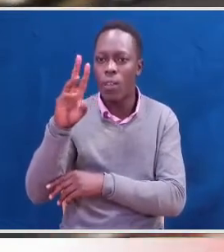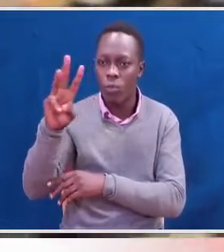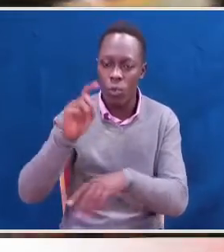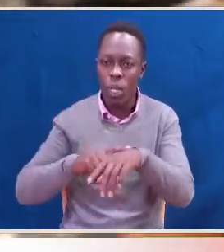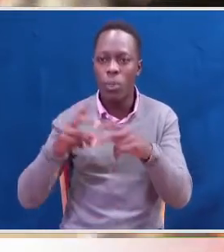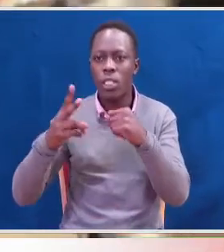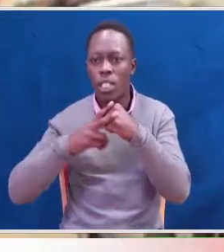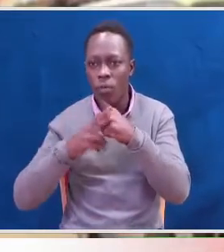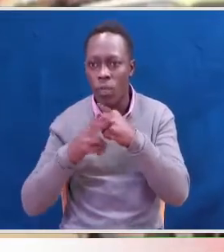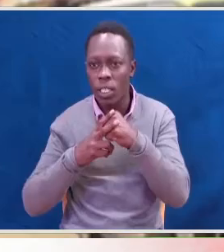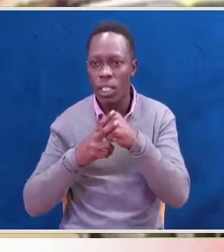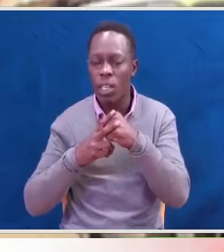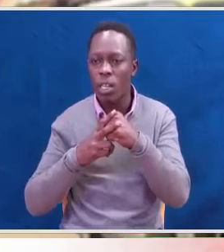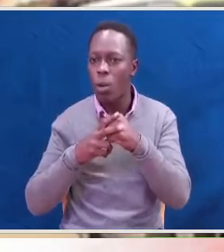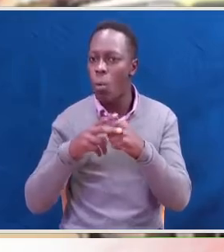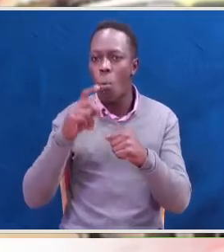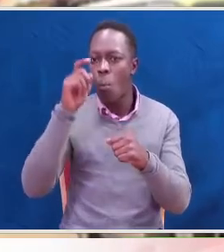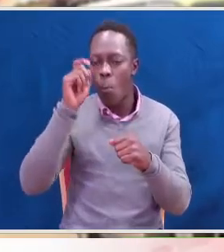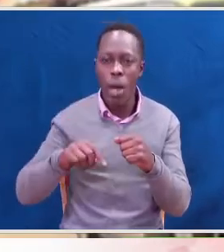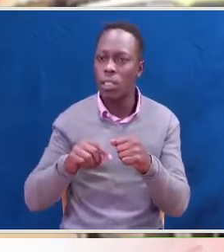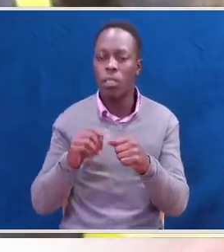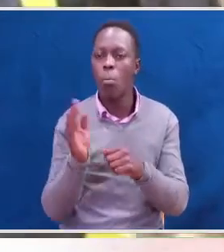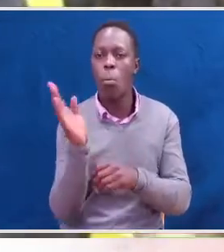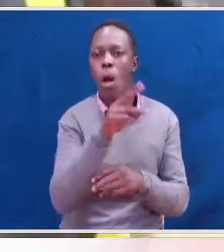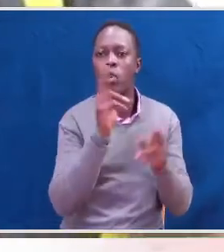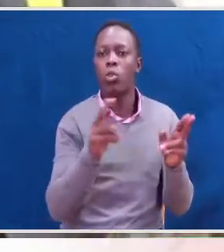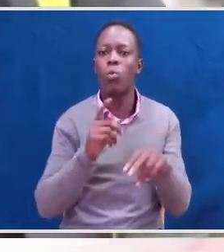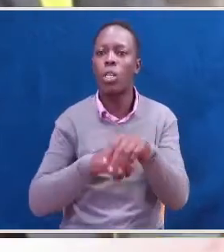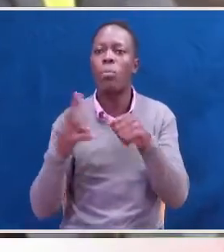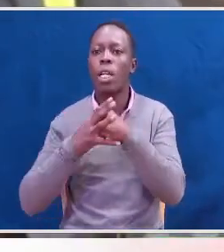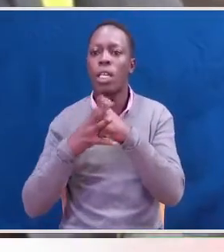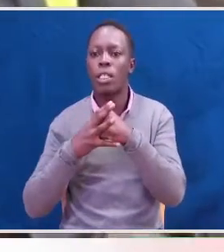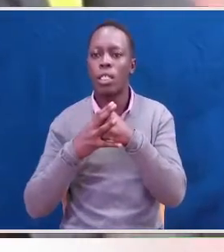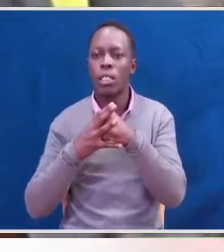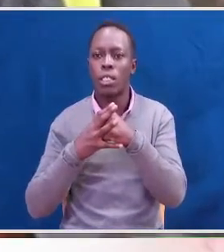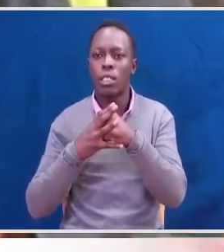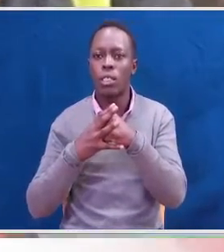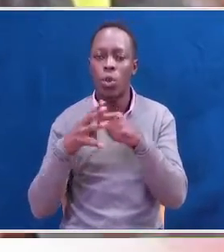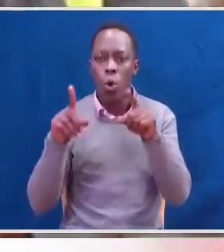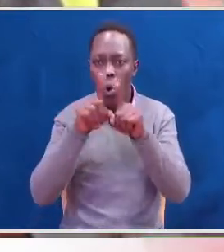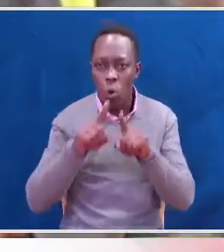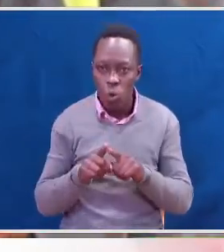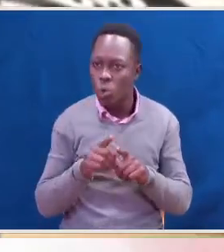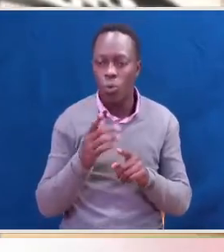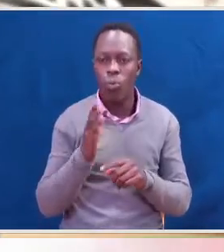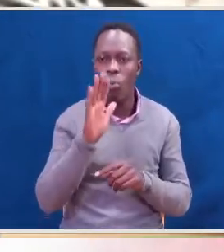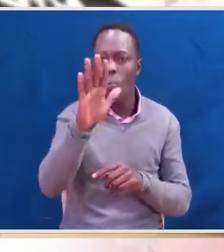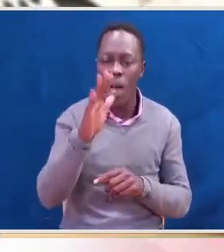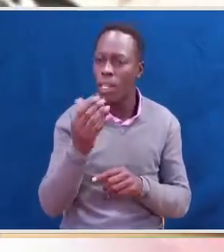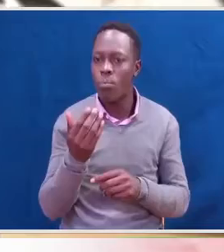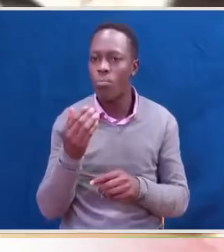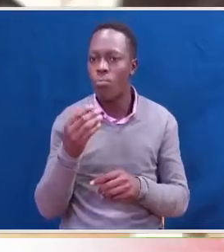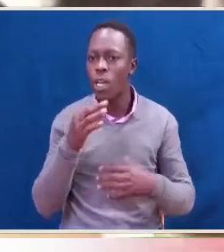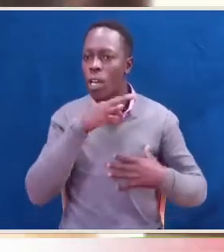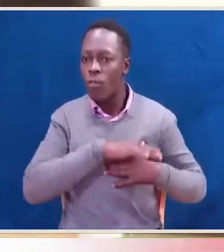1, wakiitaka kulegeza masharti hayo hadi saa 3 usiku ili kuafiki malengo yao ya kupata riziki